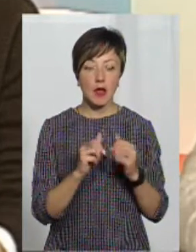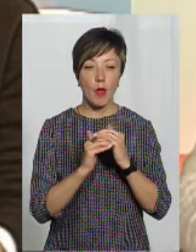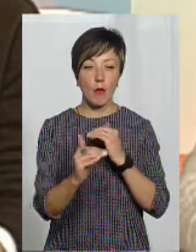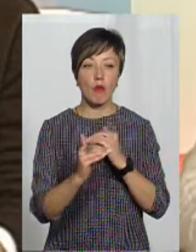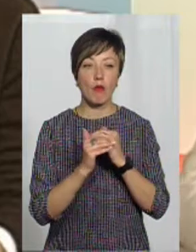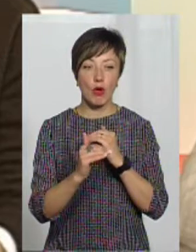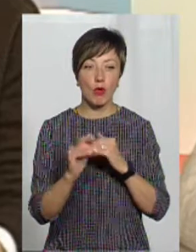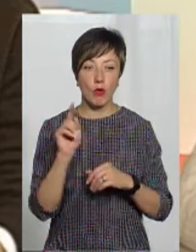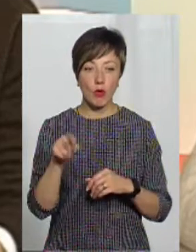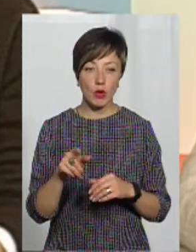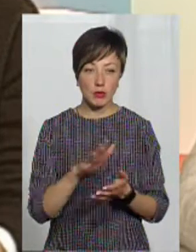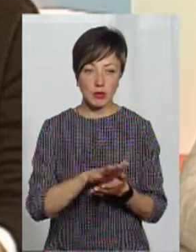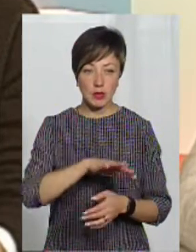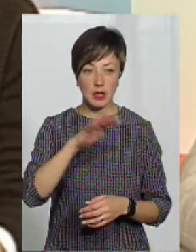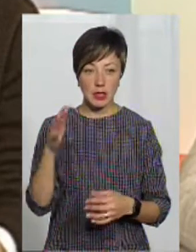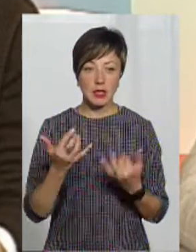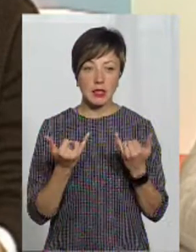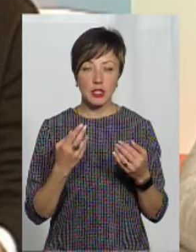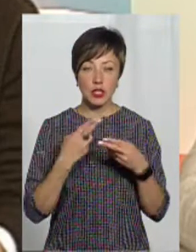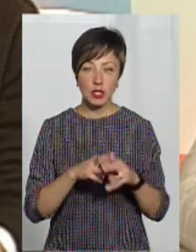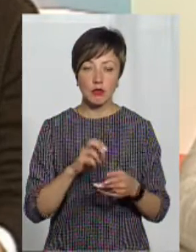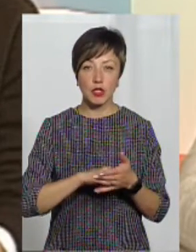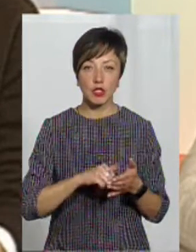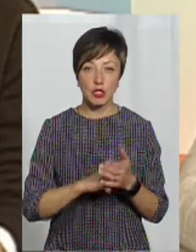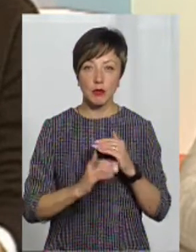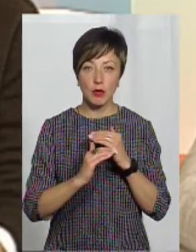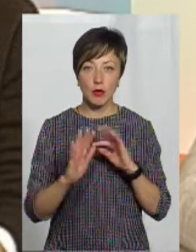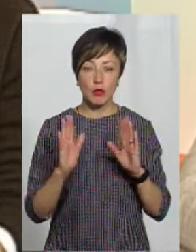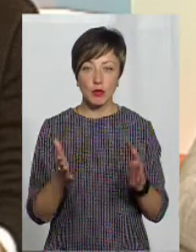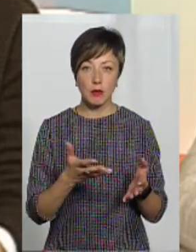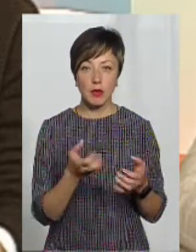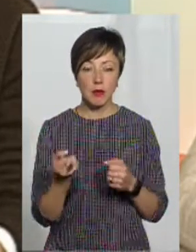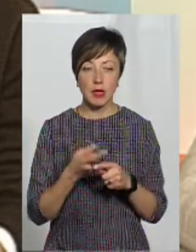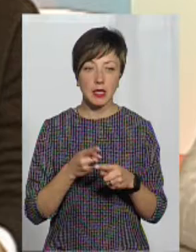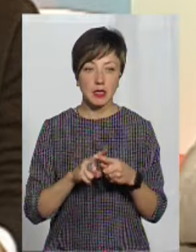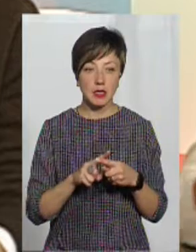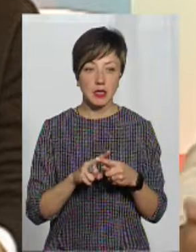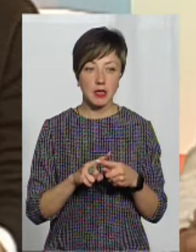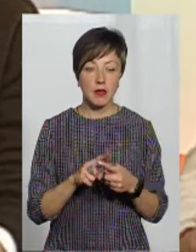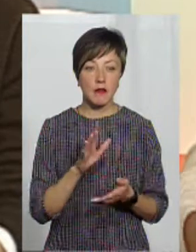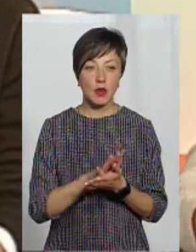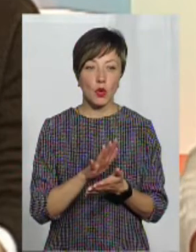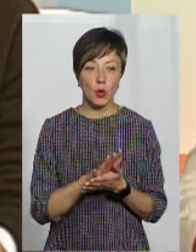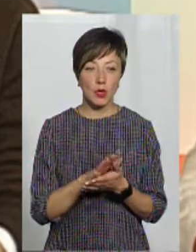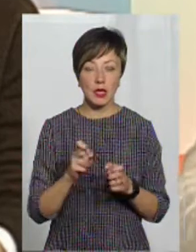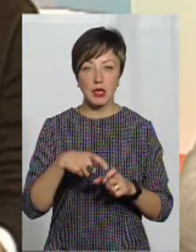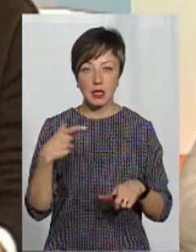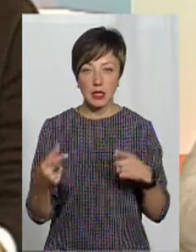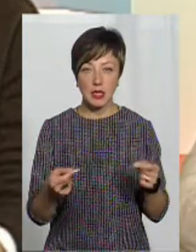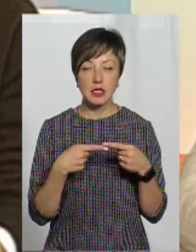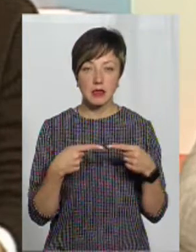на полігон. Зараз по технічним причинам стало відомо, що полігон буде приймати ці відходи, тобто